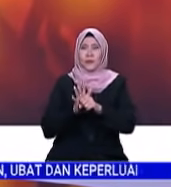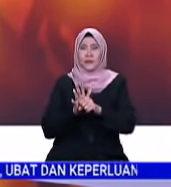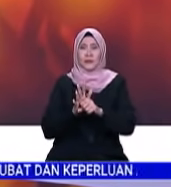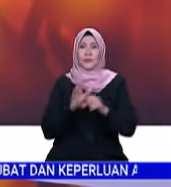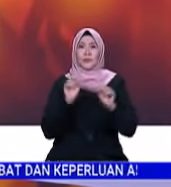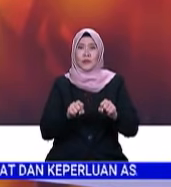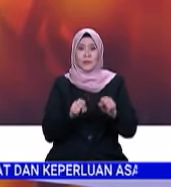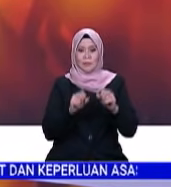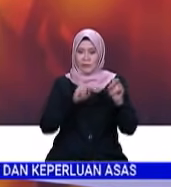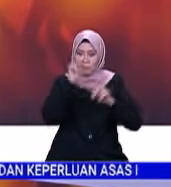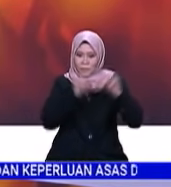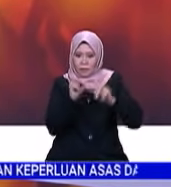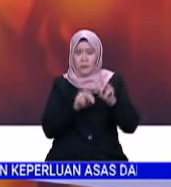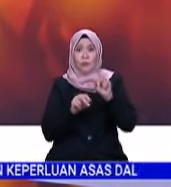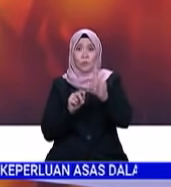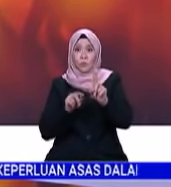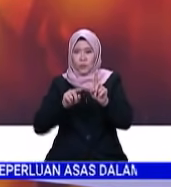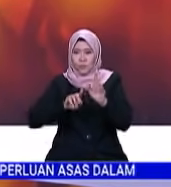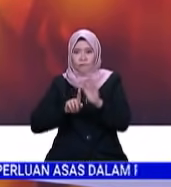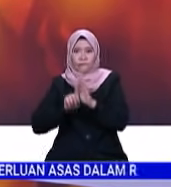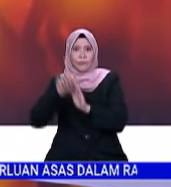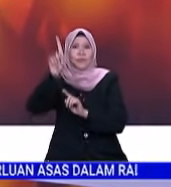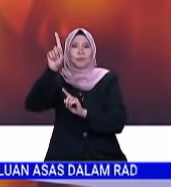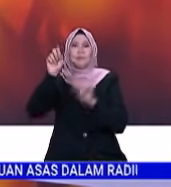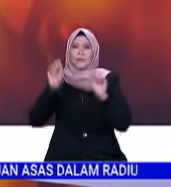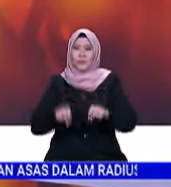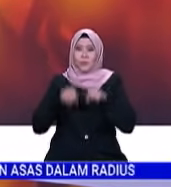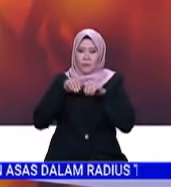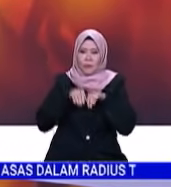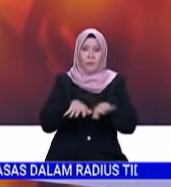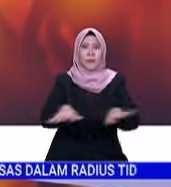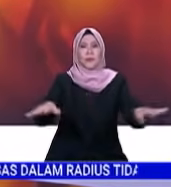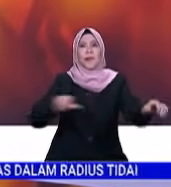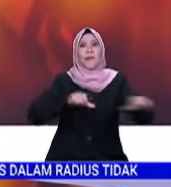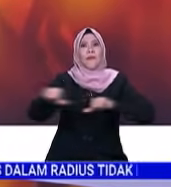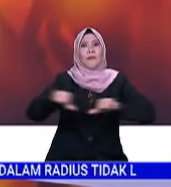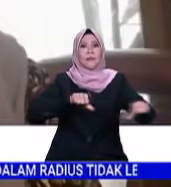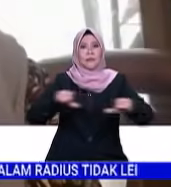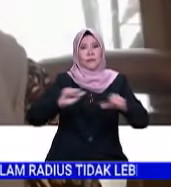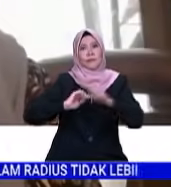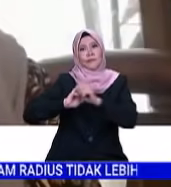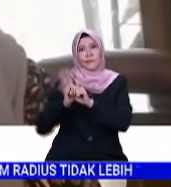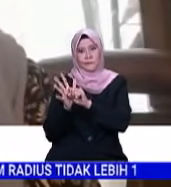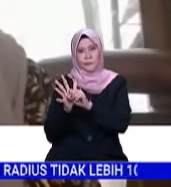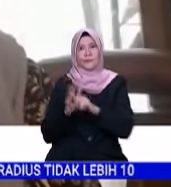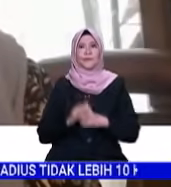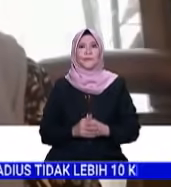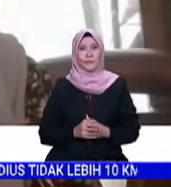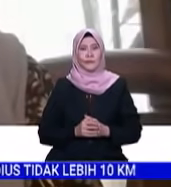nilai 1 menunjukkan transmisi virus boleh berlaku secara aktif.